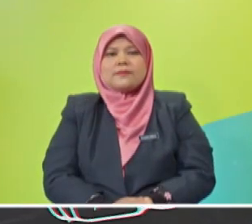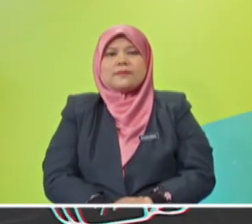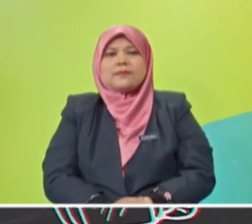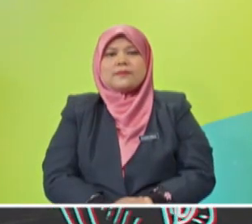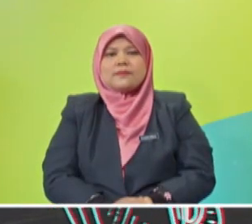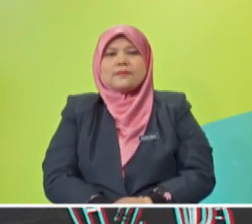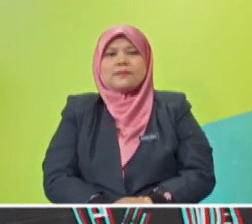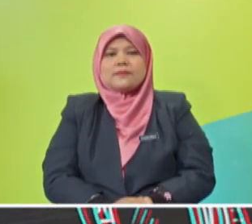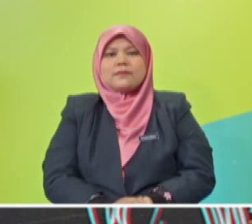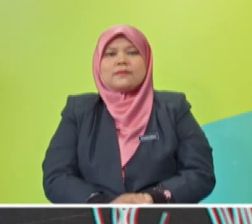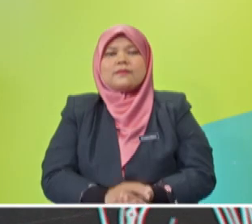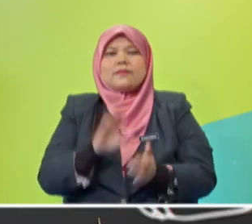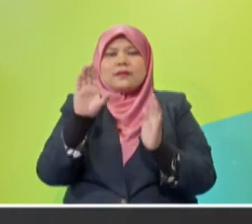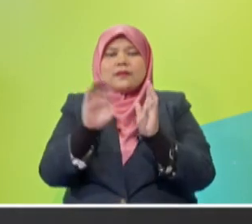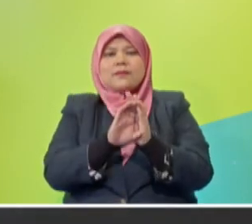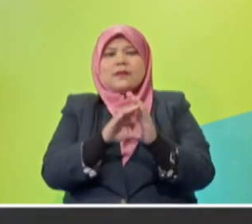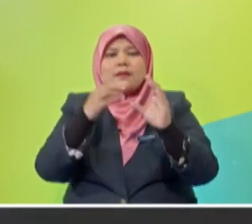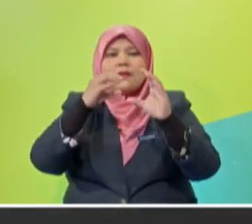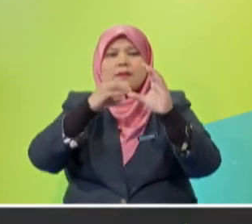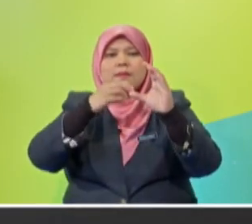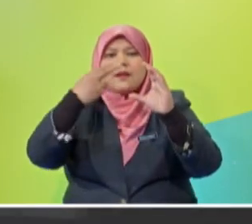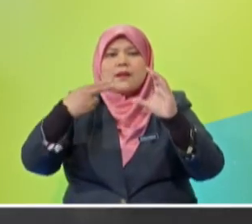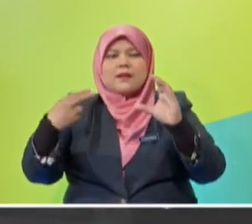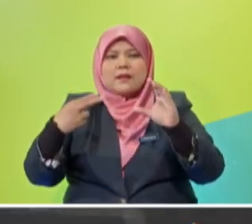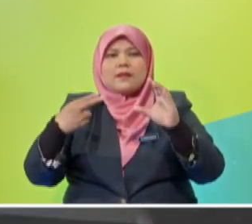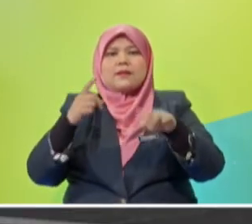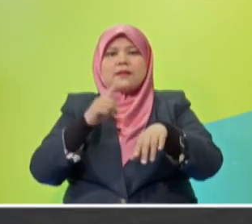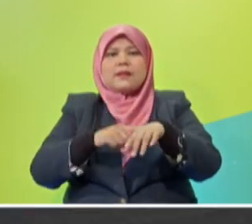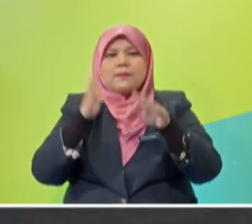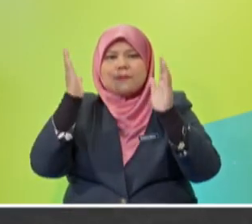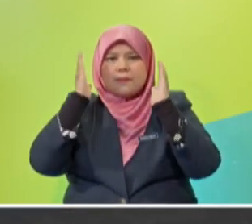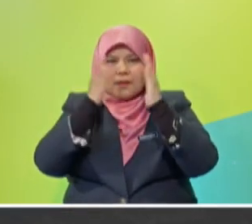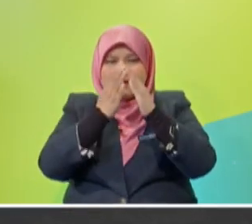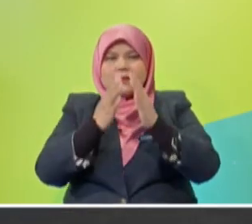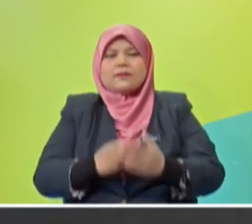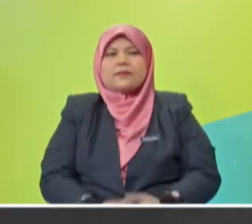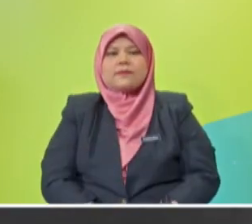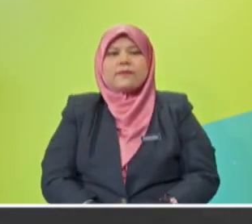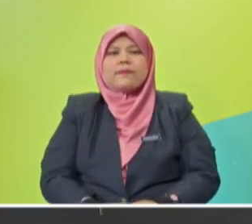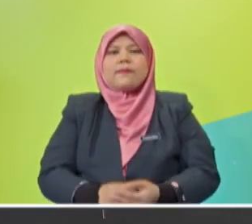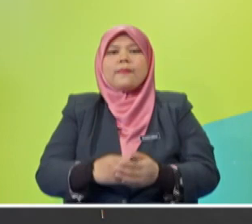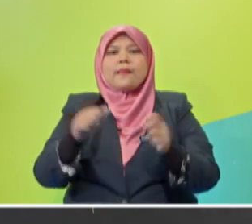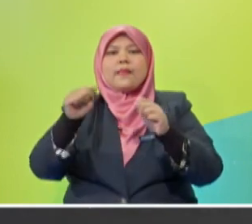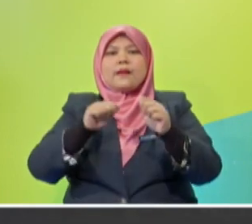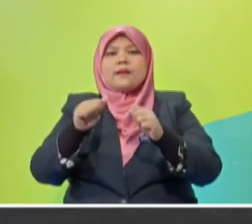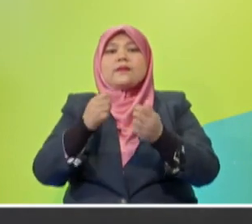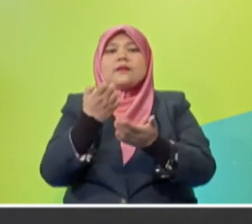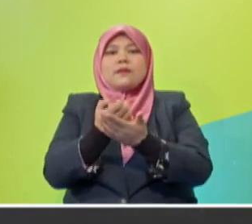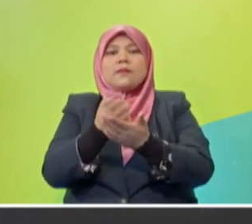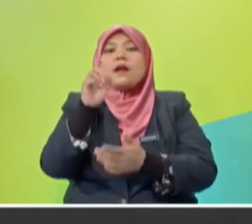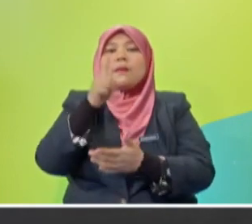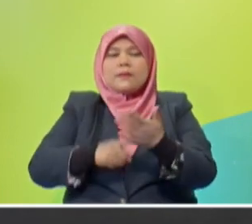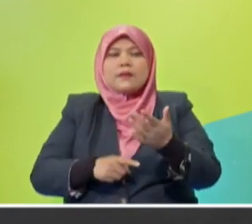tersebut ialah Cameron Highland terletak di Pahang. Pahang. Okey, aktiviti ekonomi apa yang ada kat gambar ni?